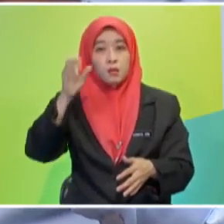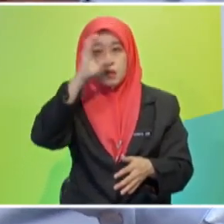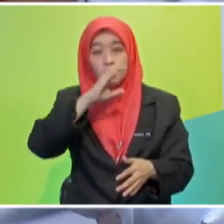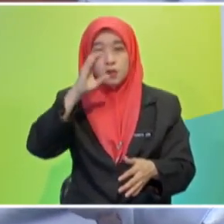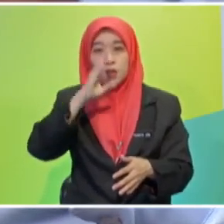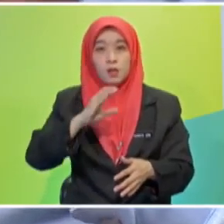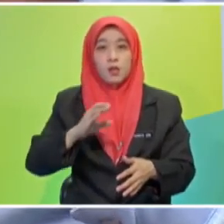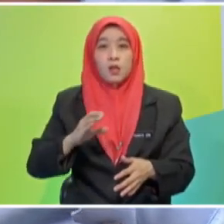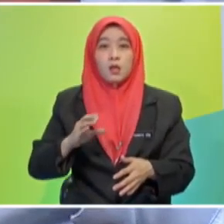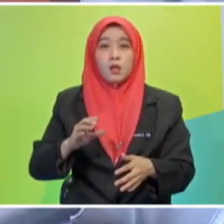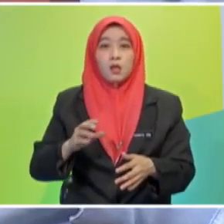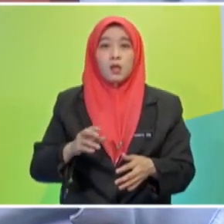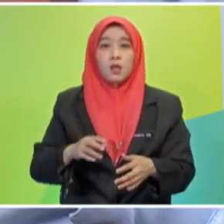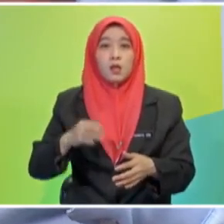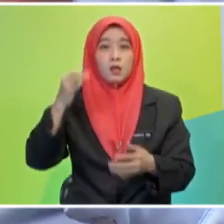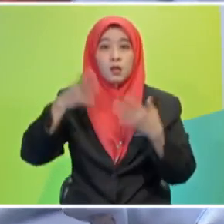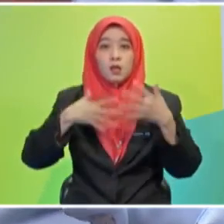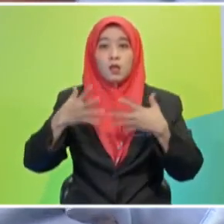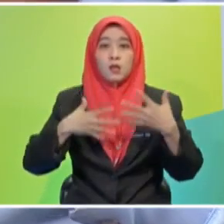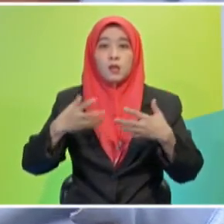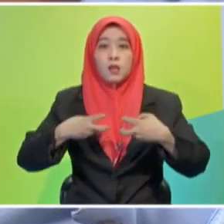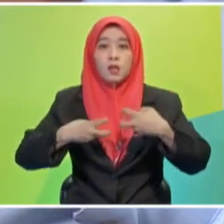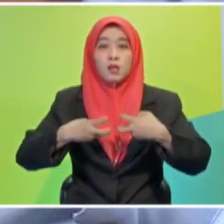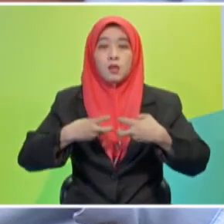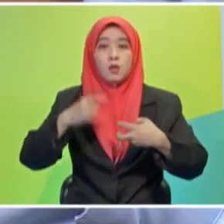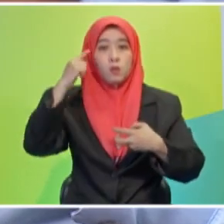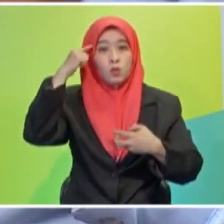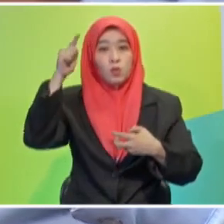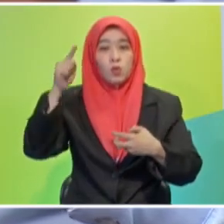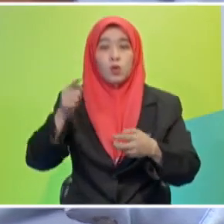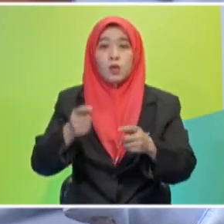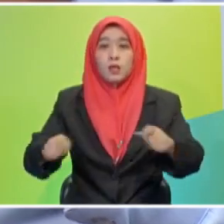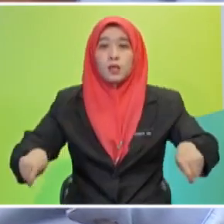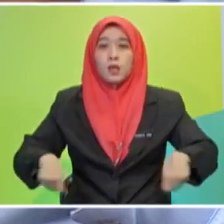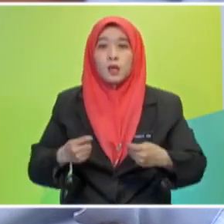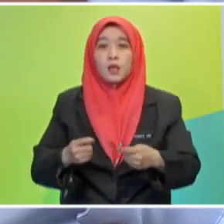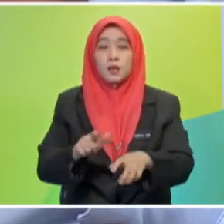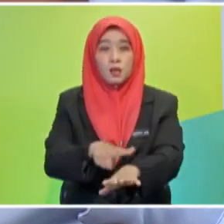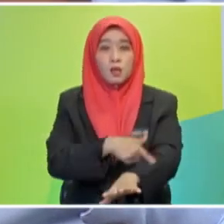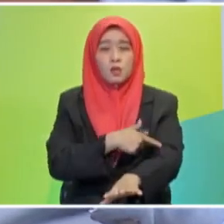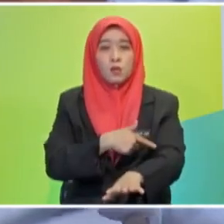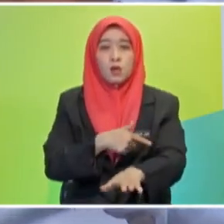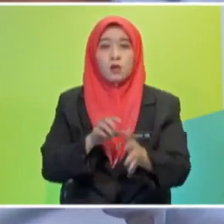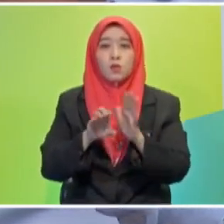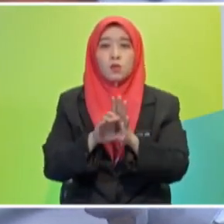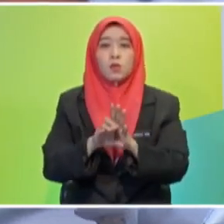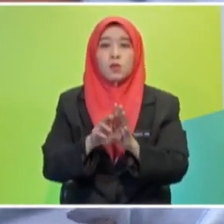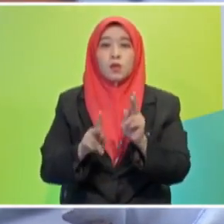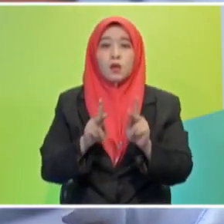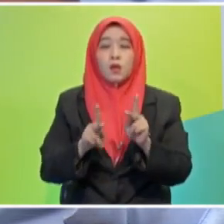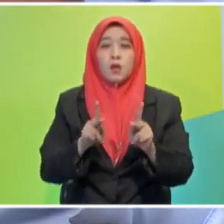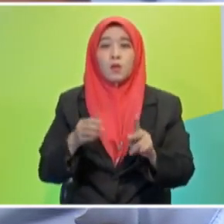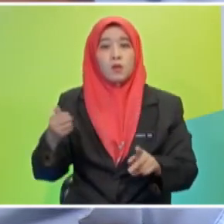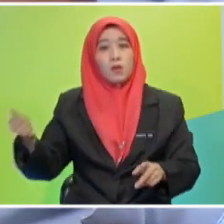elektrik kepada panel kawalan untuk tindakan selanjutnya. Contohnya apabila sensor mengesan ketidakstabilan